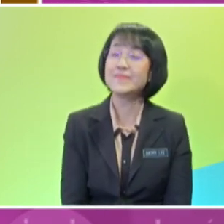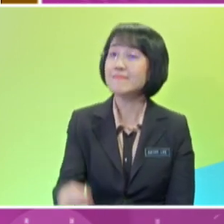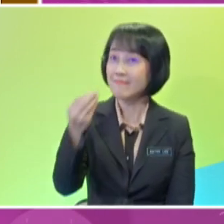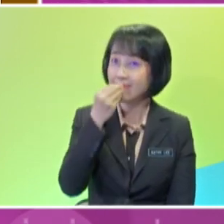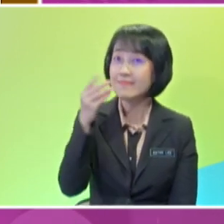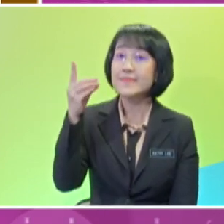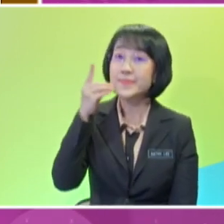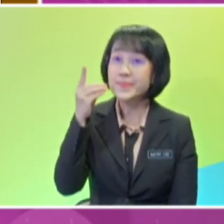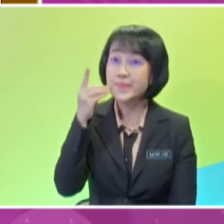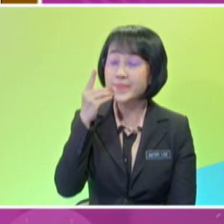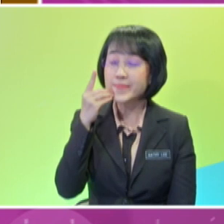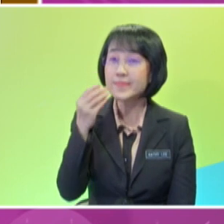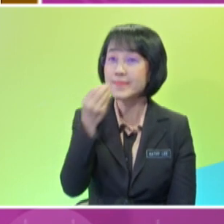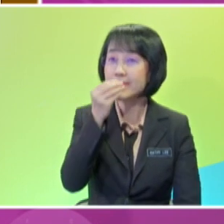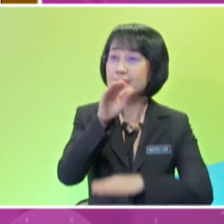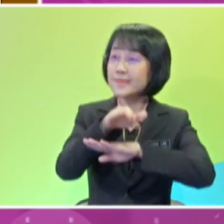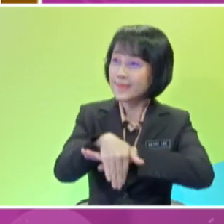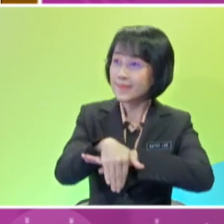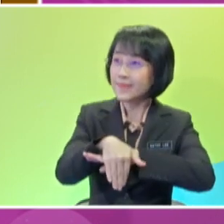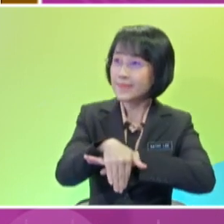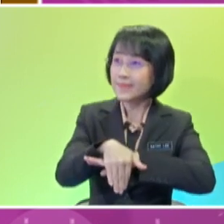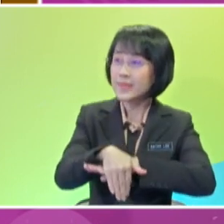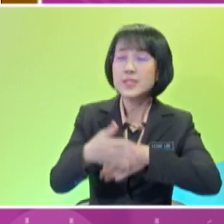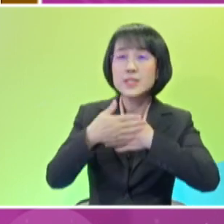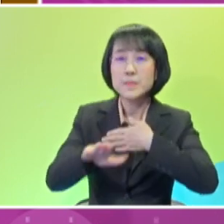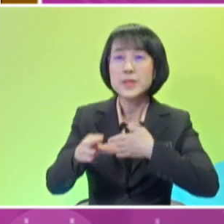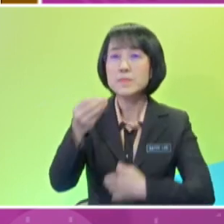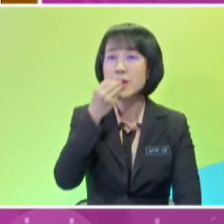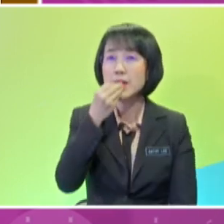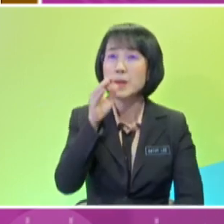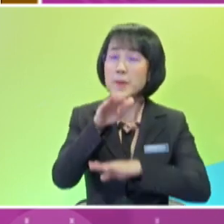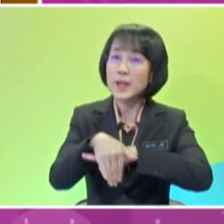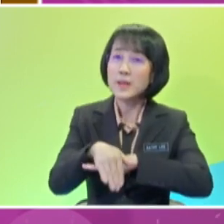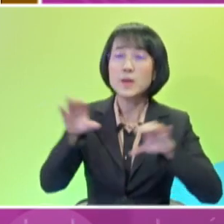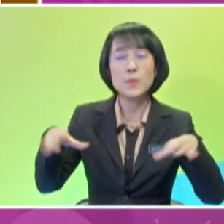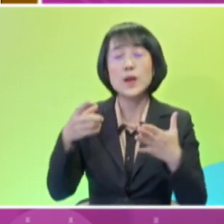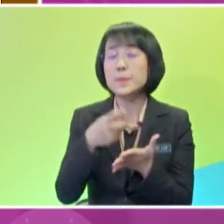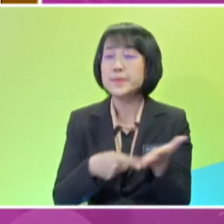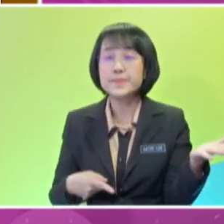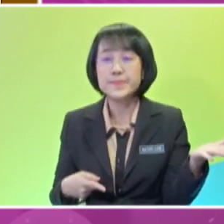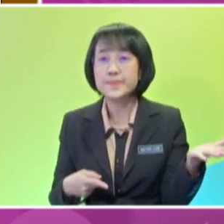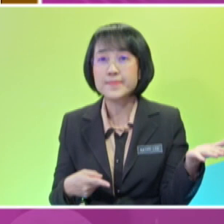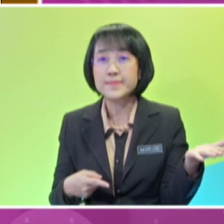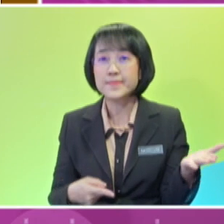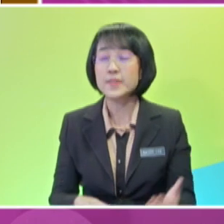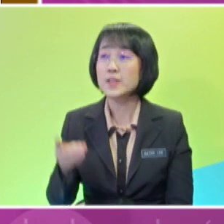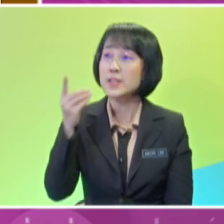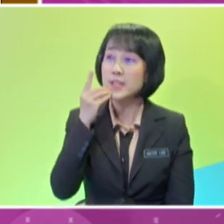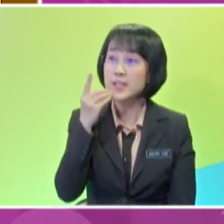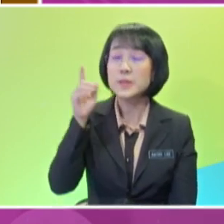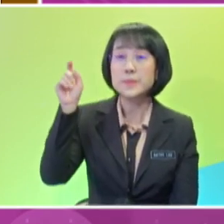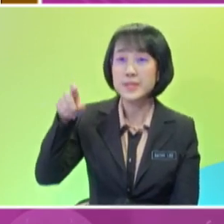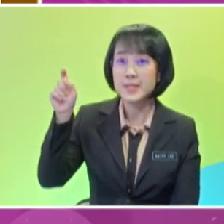selain daripada makan malam apa ya apa kita buat selalu makan malam wajib